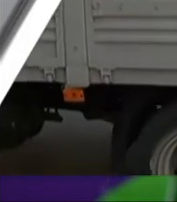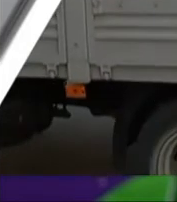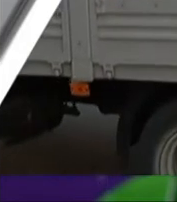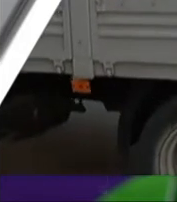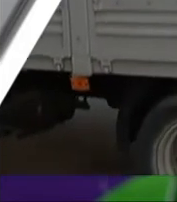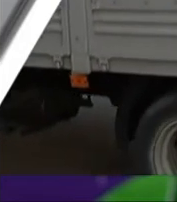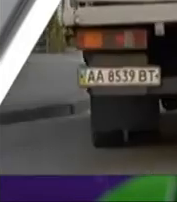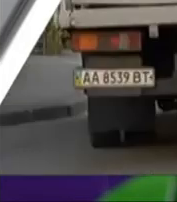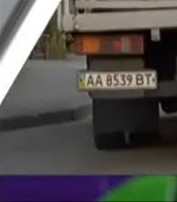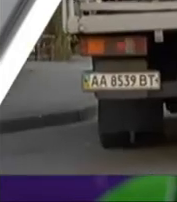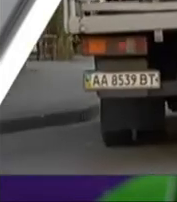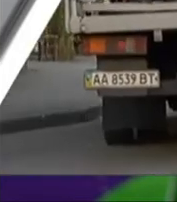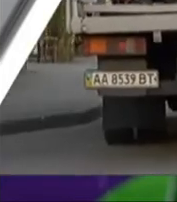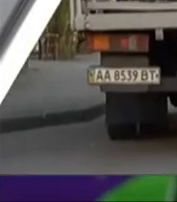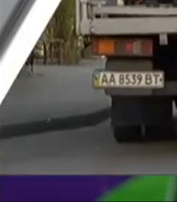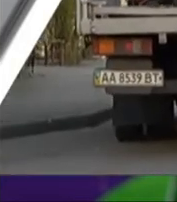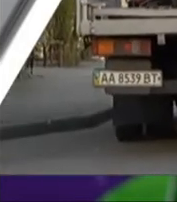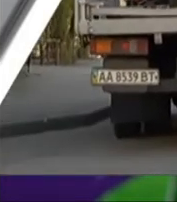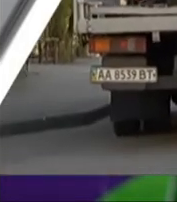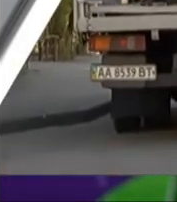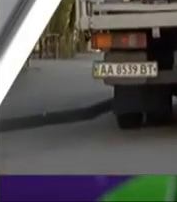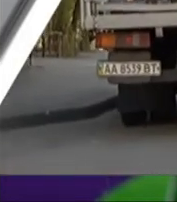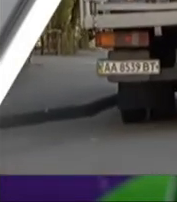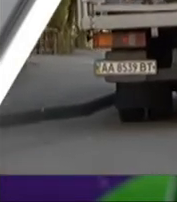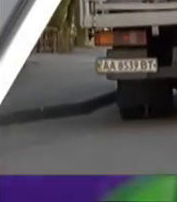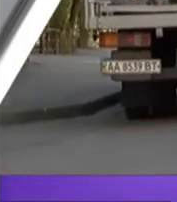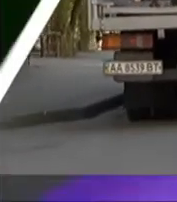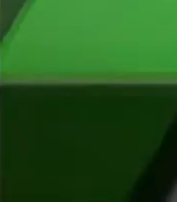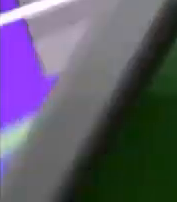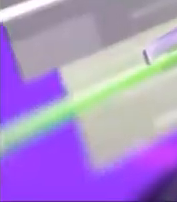«Київдорсервіс» продовжує очищувати вулиці та двори Києва від старих автівок.